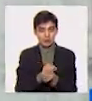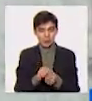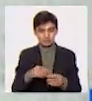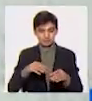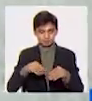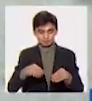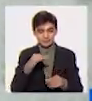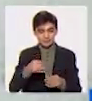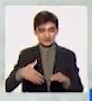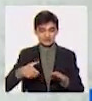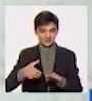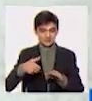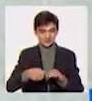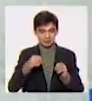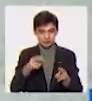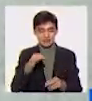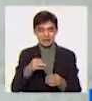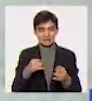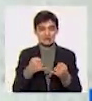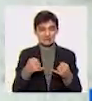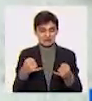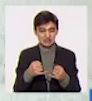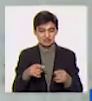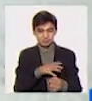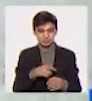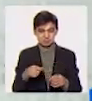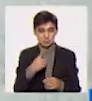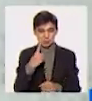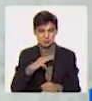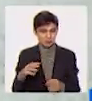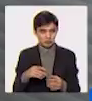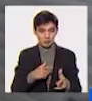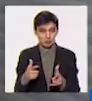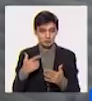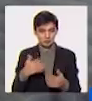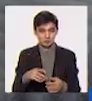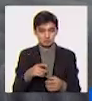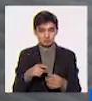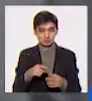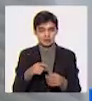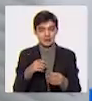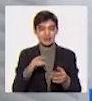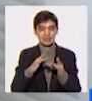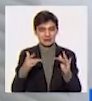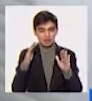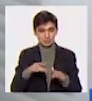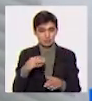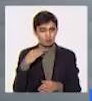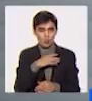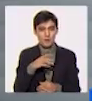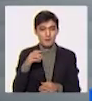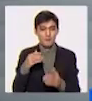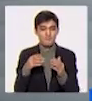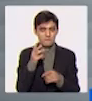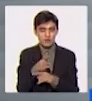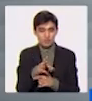в гармошку и степлером пришивает резинку. И на все это потребовалось всего минута. И это не все. В интернете полно и других видео, где маски